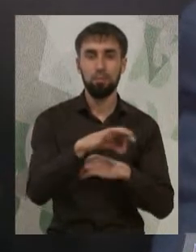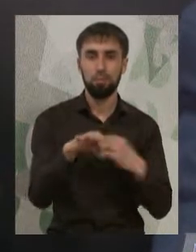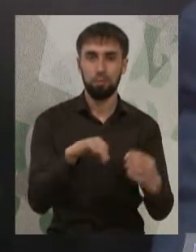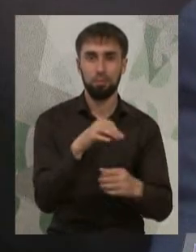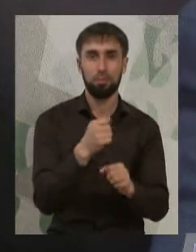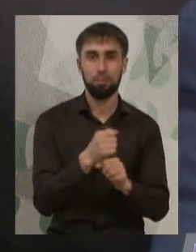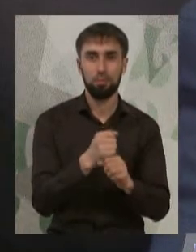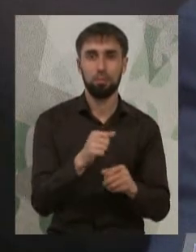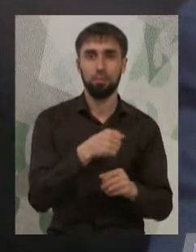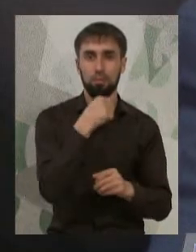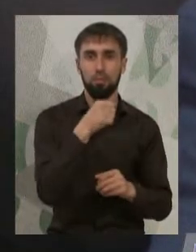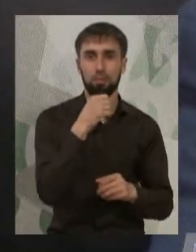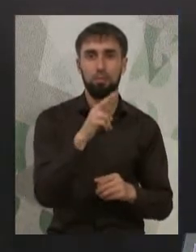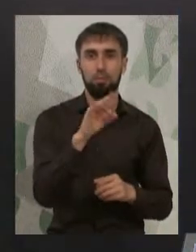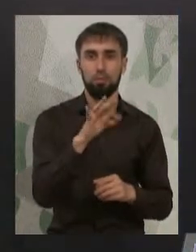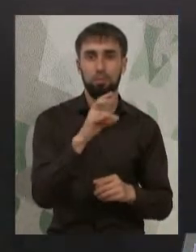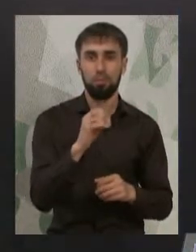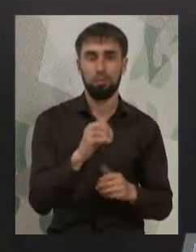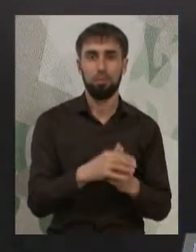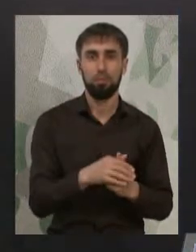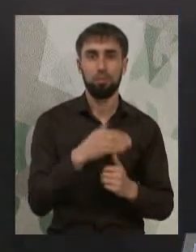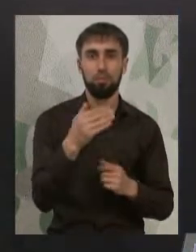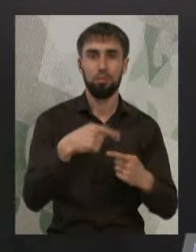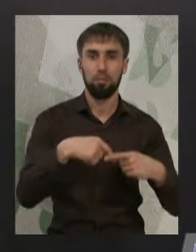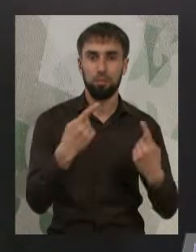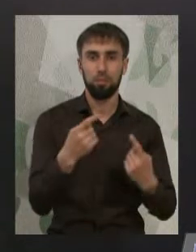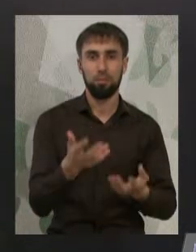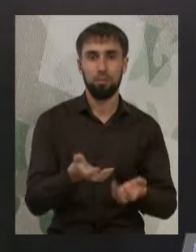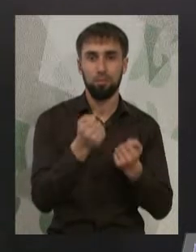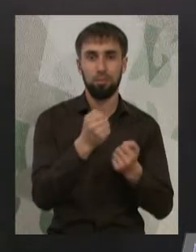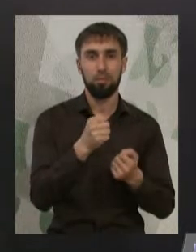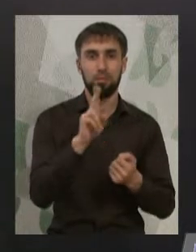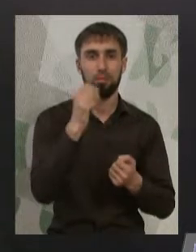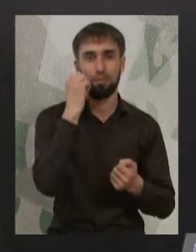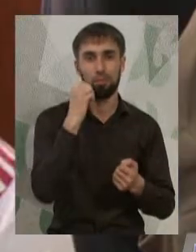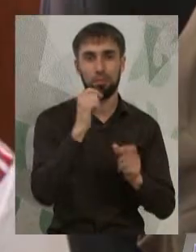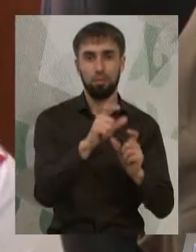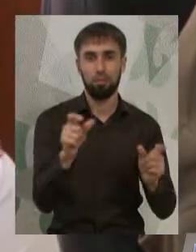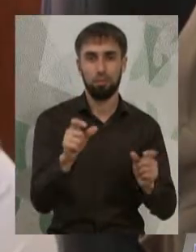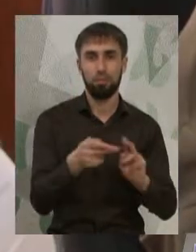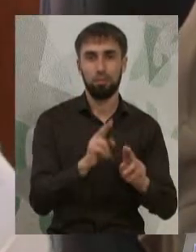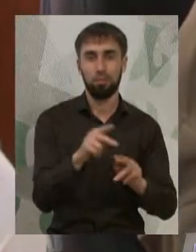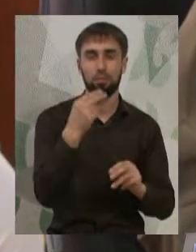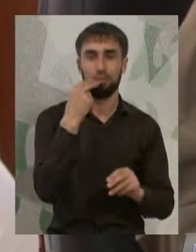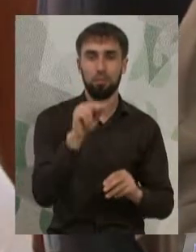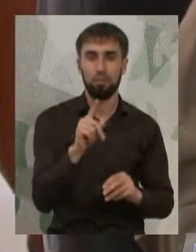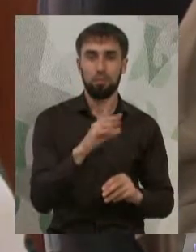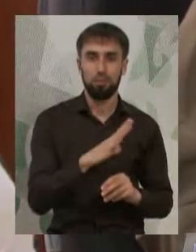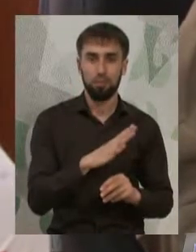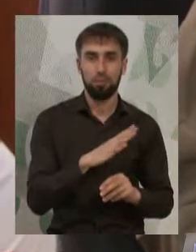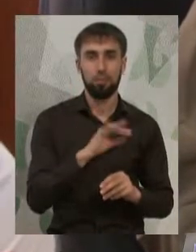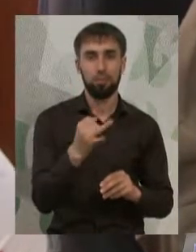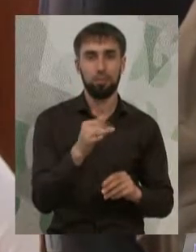«Старшее поколение», предусматривающий реализацию системной поддержки пожилых людей, а это повышение качества и обеспечение